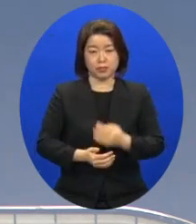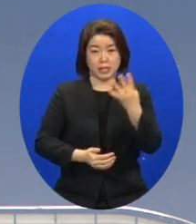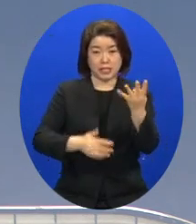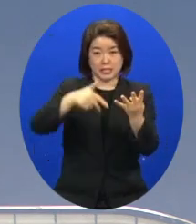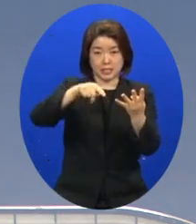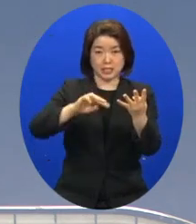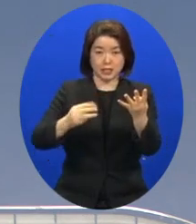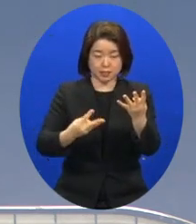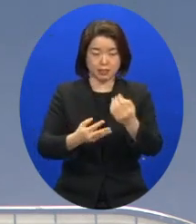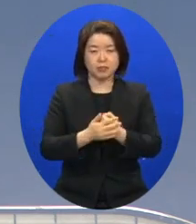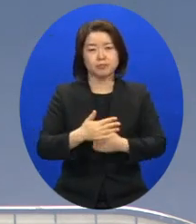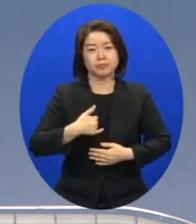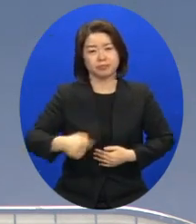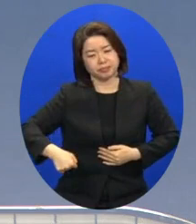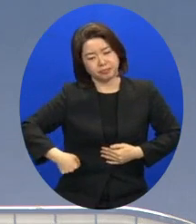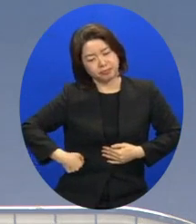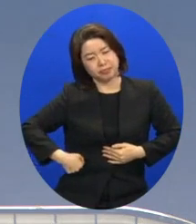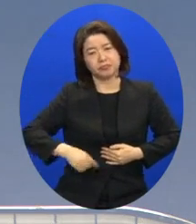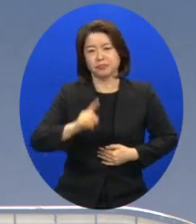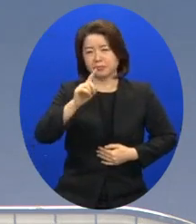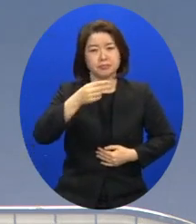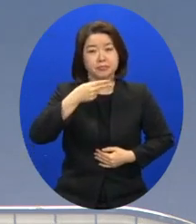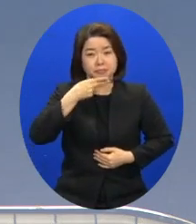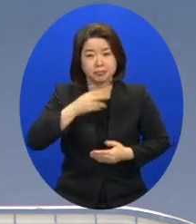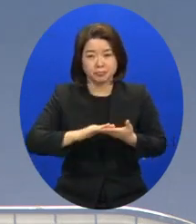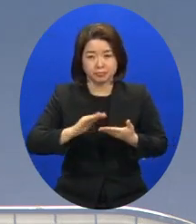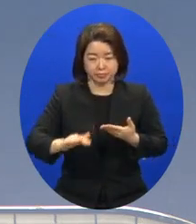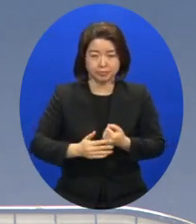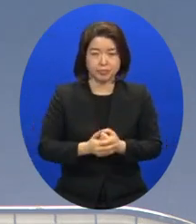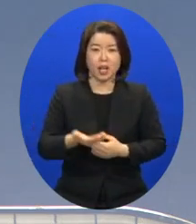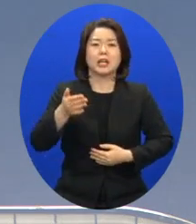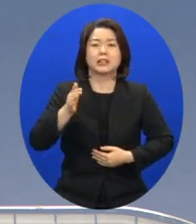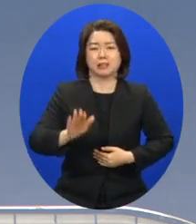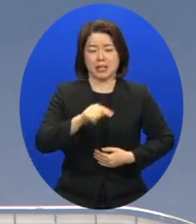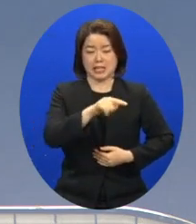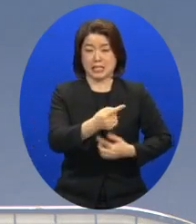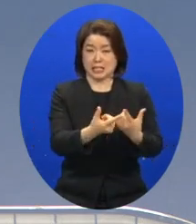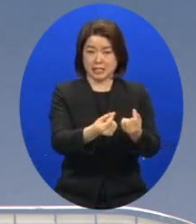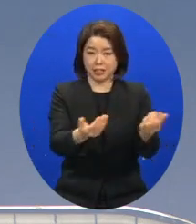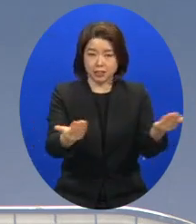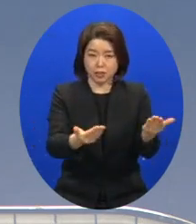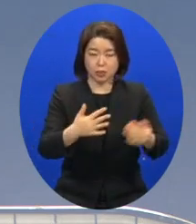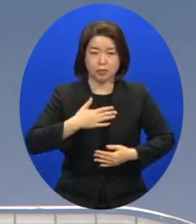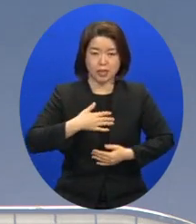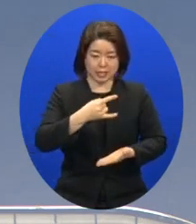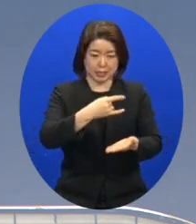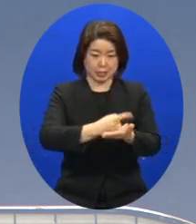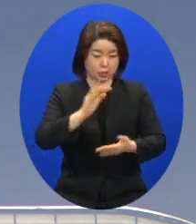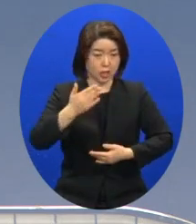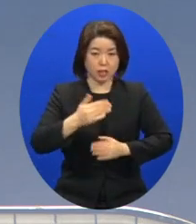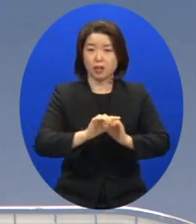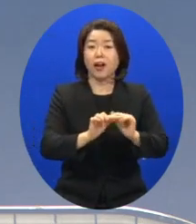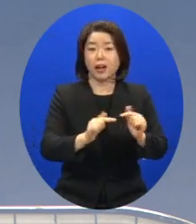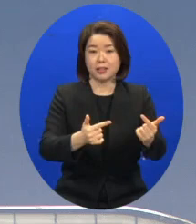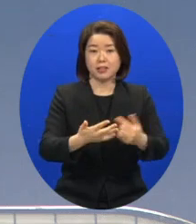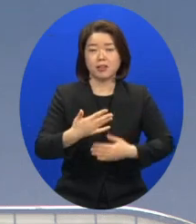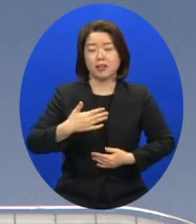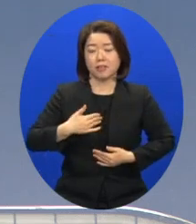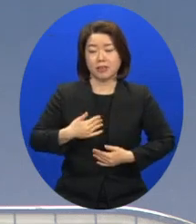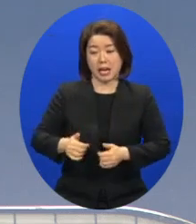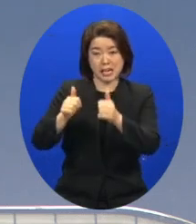양심에 거리끼는 것이 없습니다 그러나 이런 일로 내가 의롭게 된 것은 아닙니다 나를